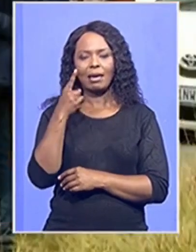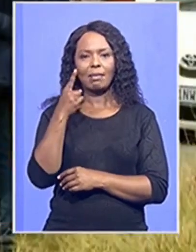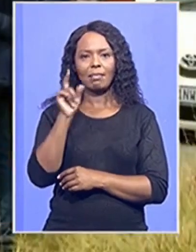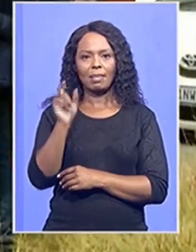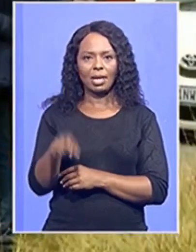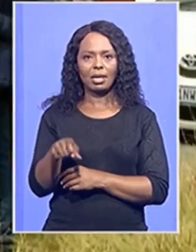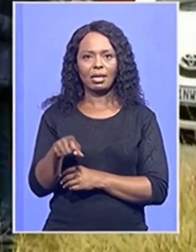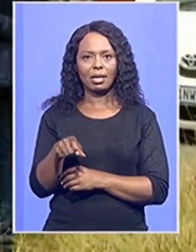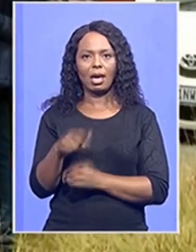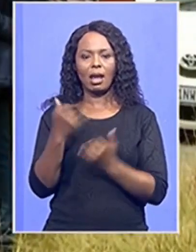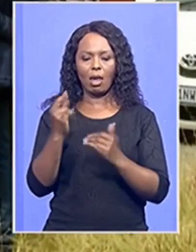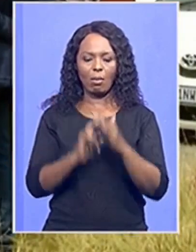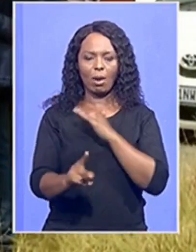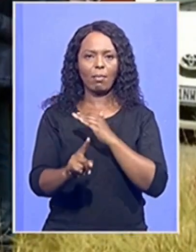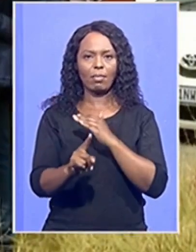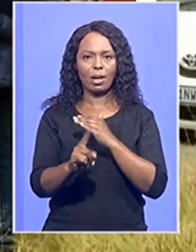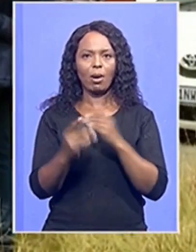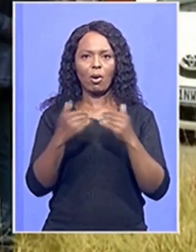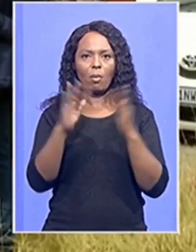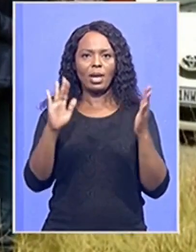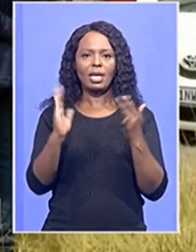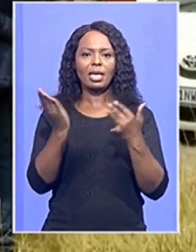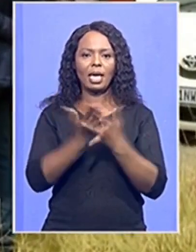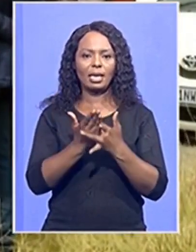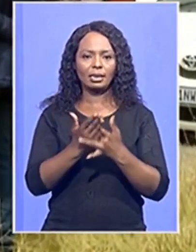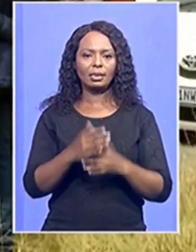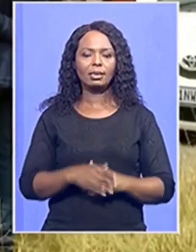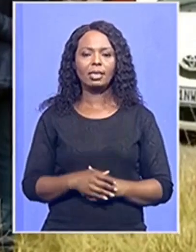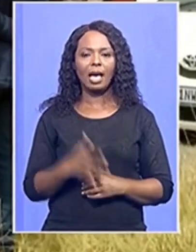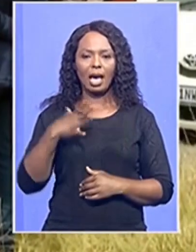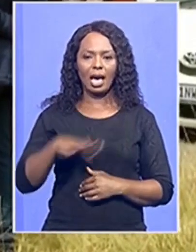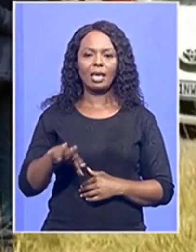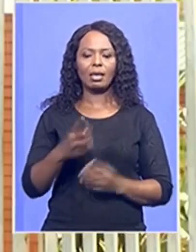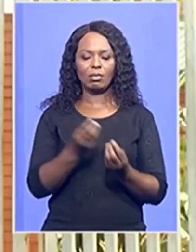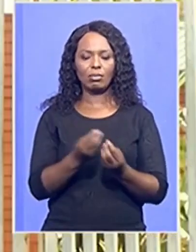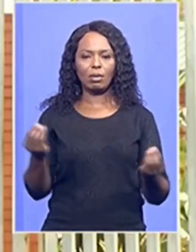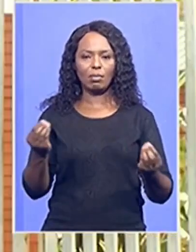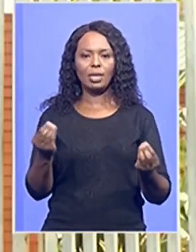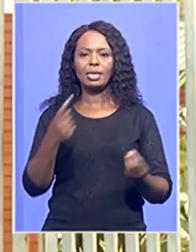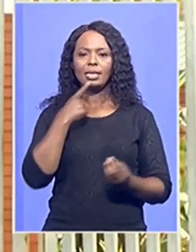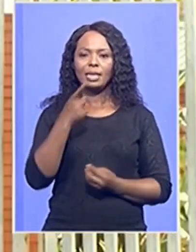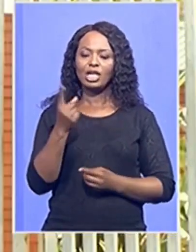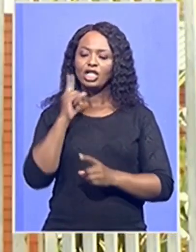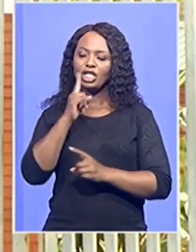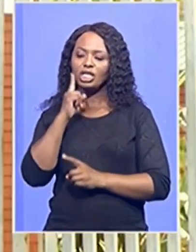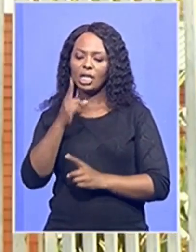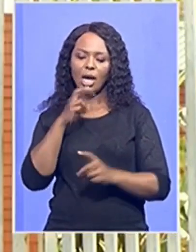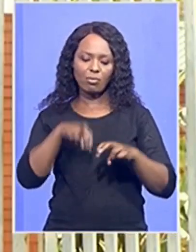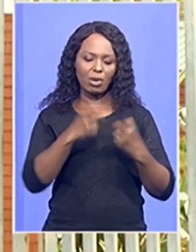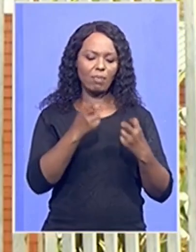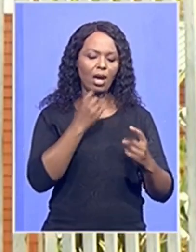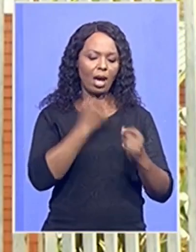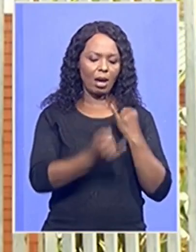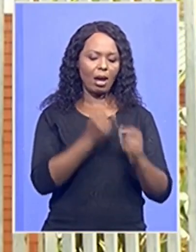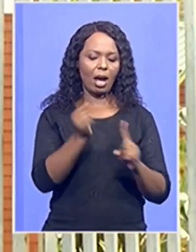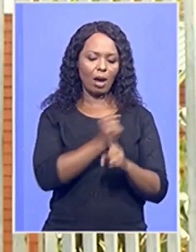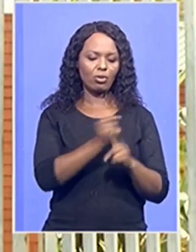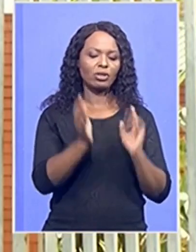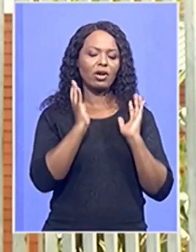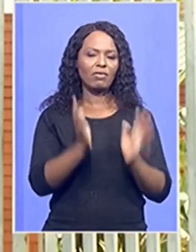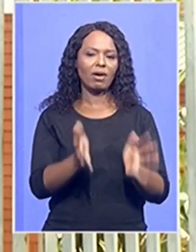mme ba tlhatlhela kgetse kgatlhanong nae. Bakhona bavelayo bahlukumeza ilothisha kancane kancane